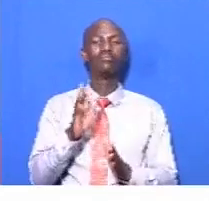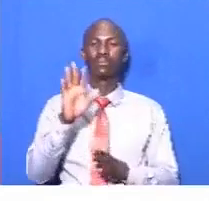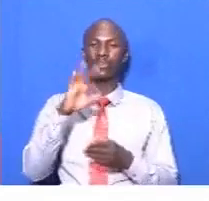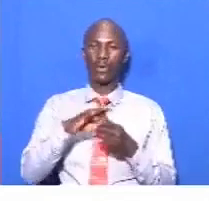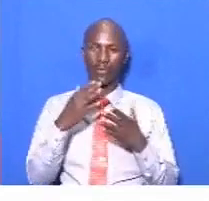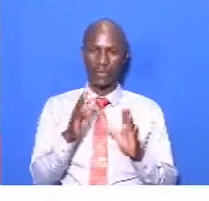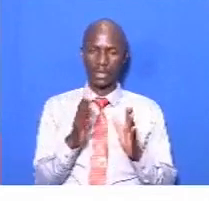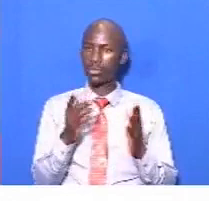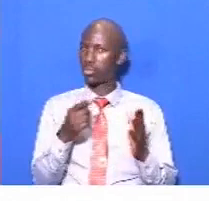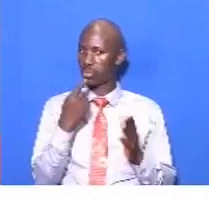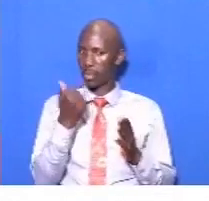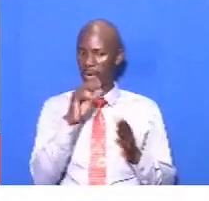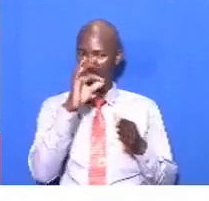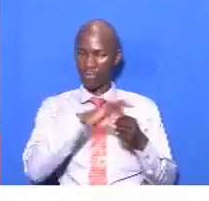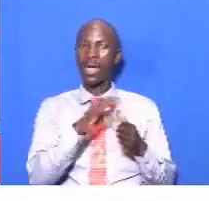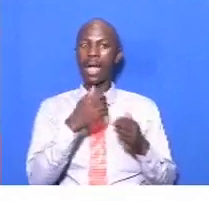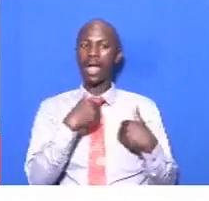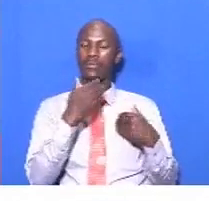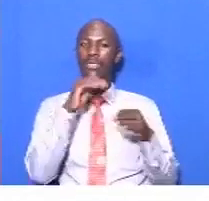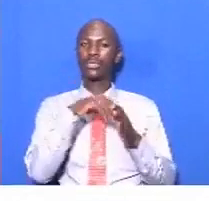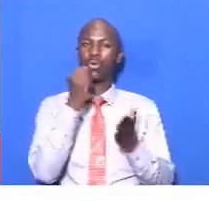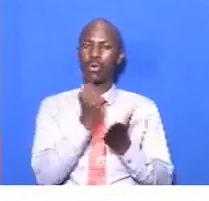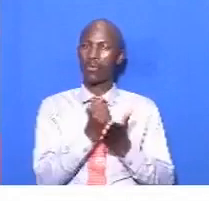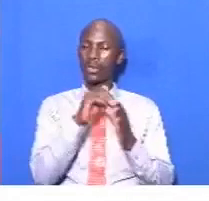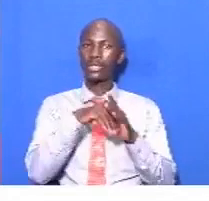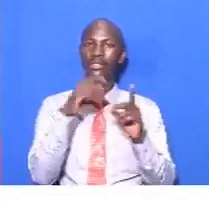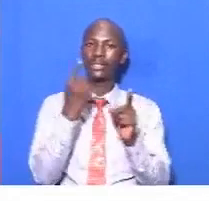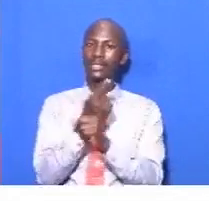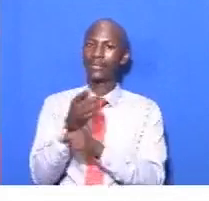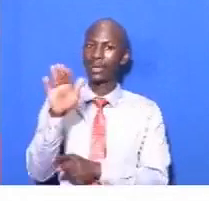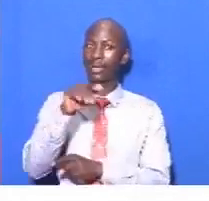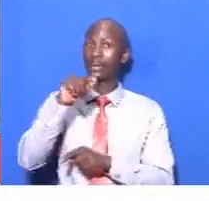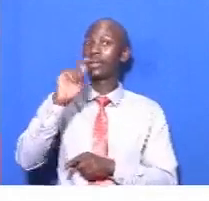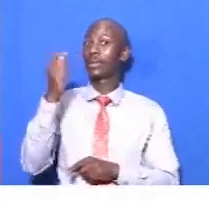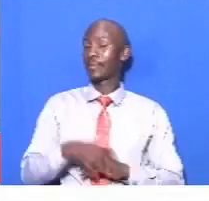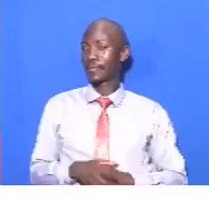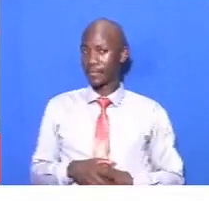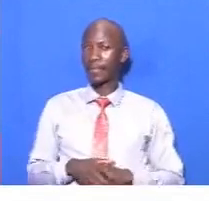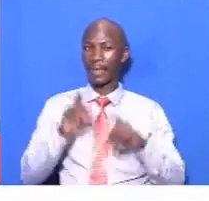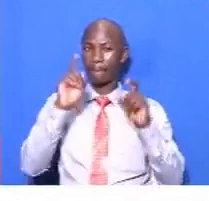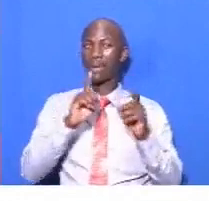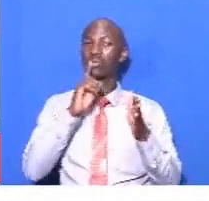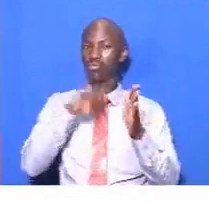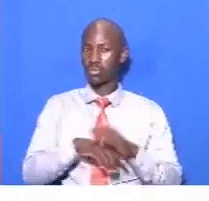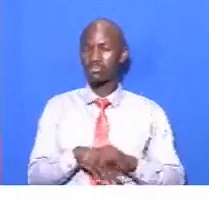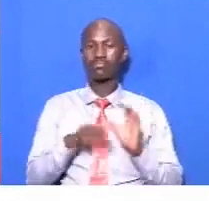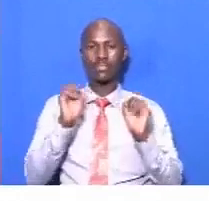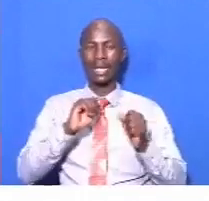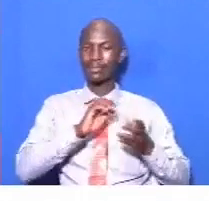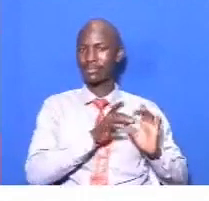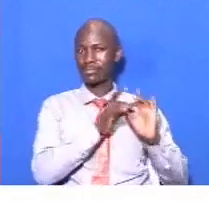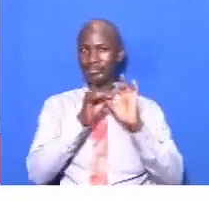asakue. Ile alamata asakue na memia nyani ya utongo indini wa isio seko dhukanga ni wavandi ya Kenya. Maikithi kana ni makwata